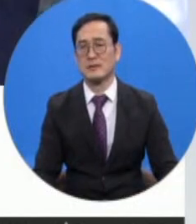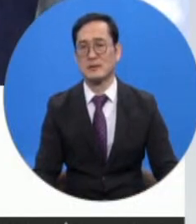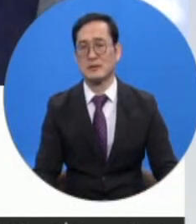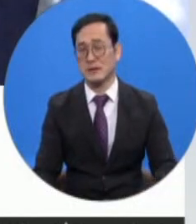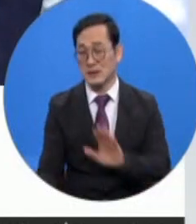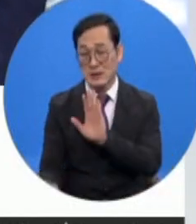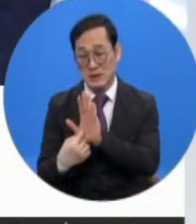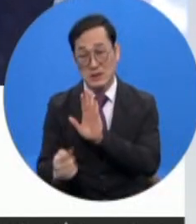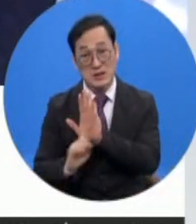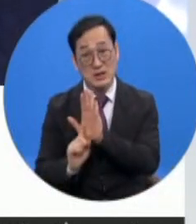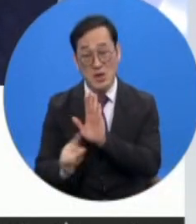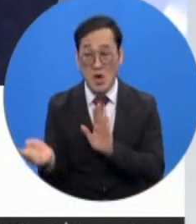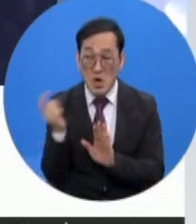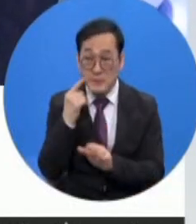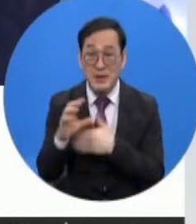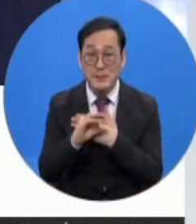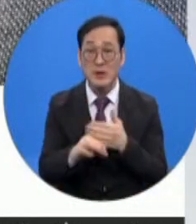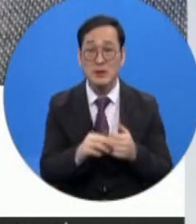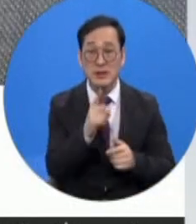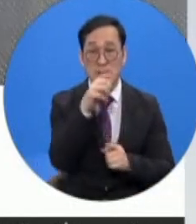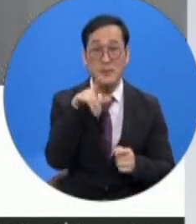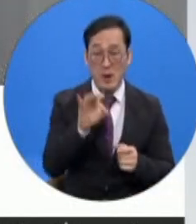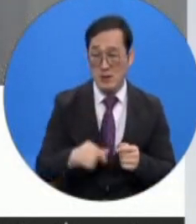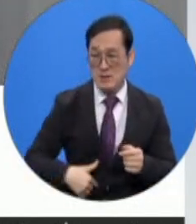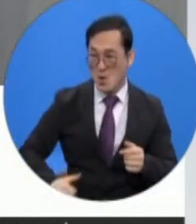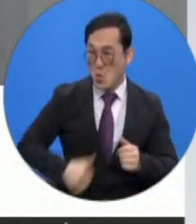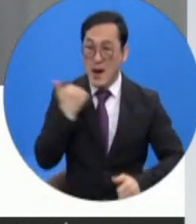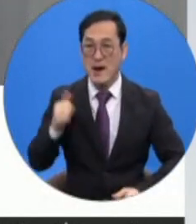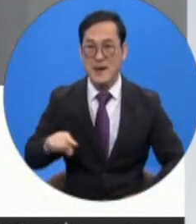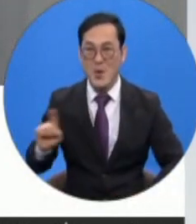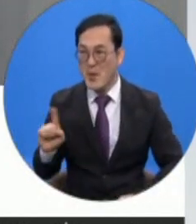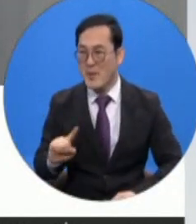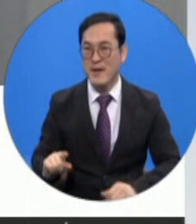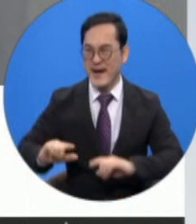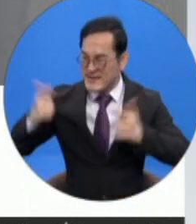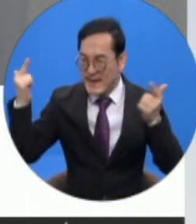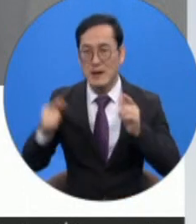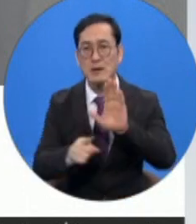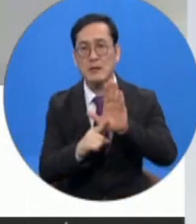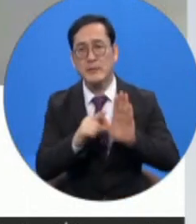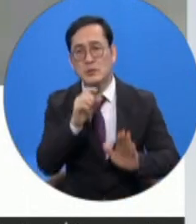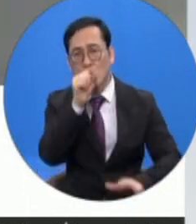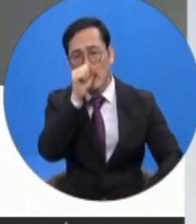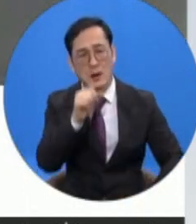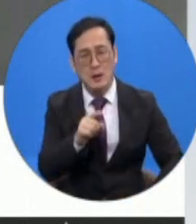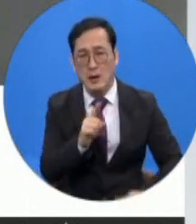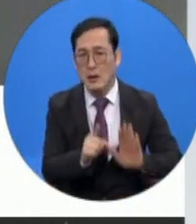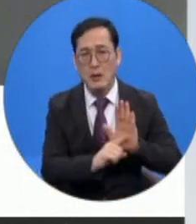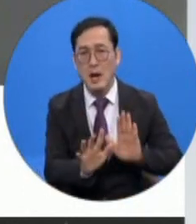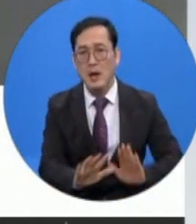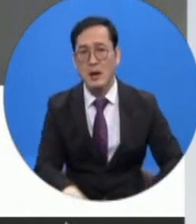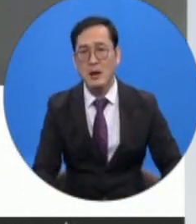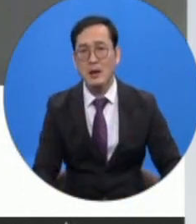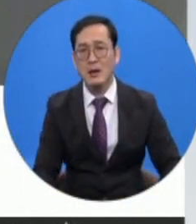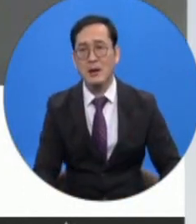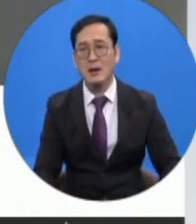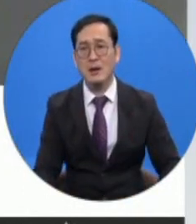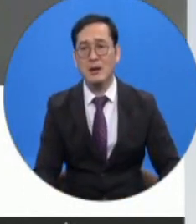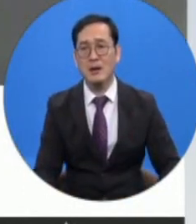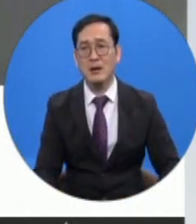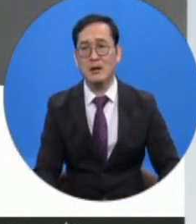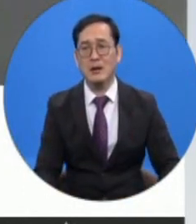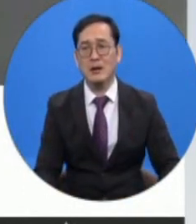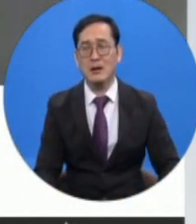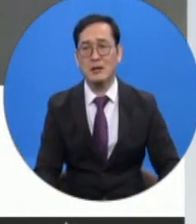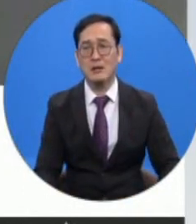되는데 지금 그런 모습을 잘 보지 못하고 있는 것 같습니다. 사건의 핵심이라는 것은 이재명 후보는 대장동과 관련돼서 본인은 떳떳하다고